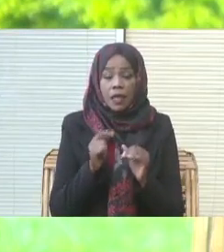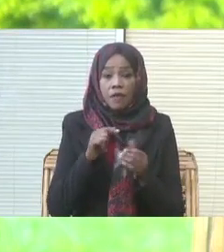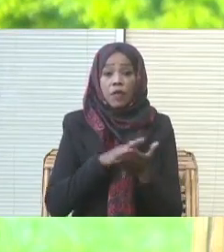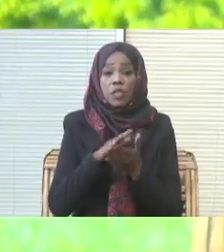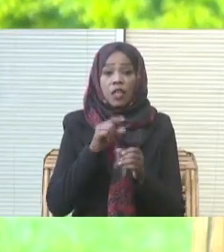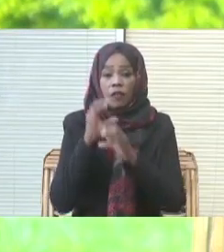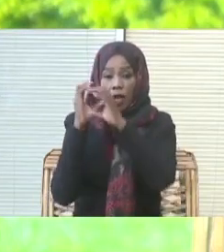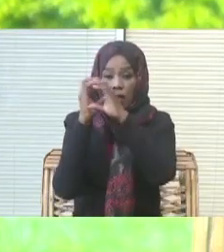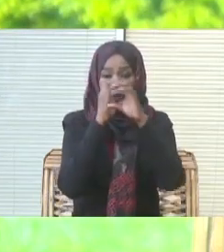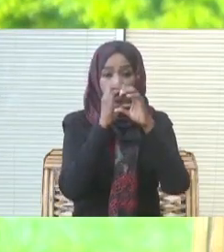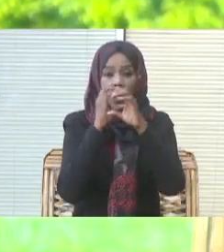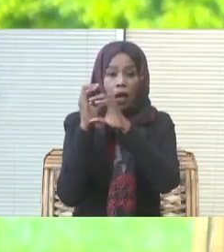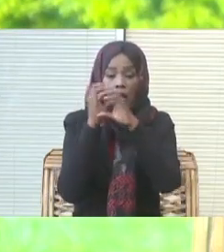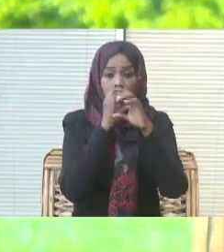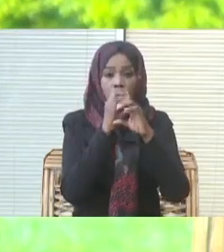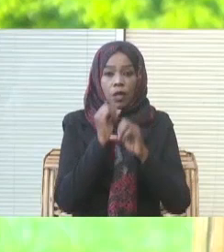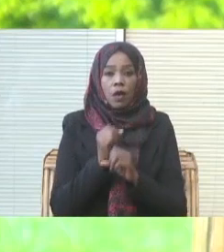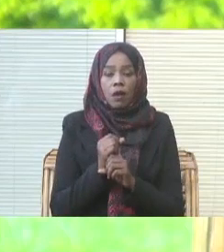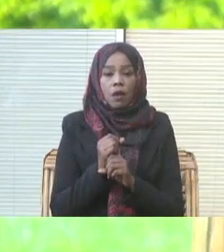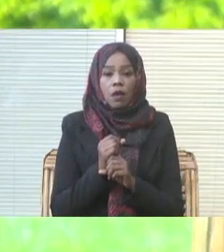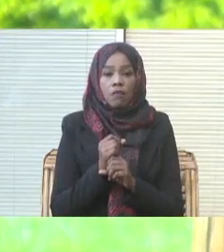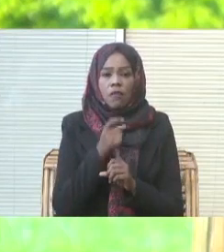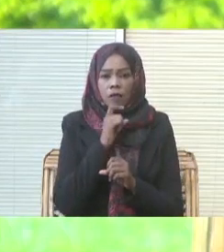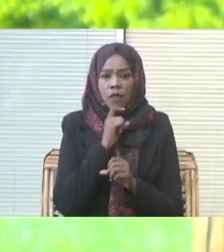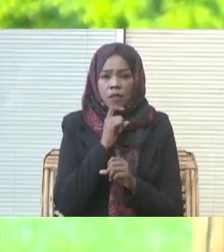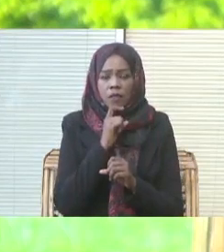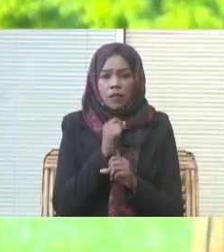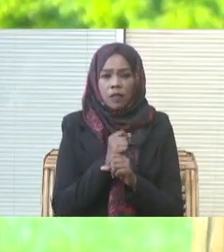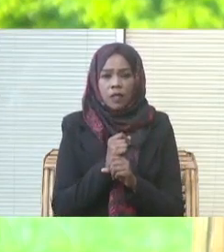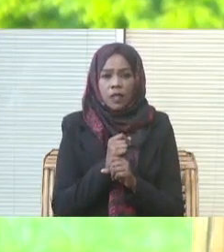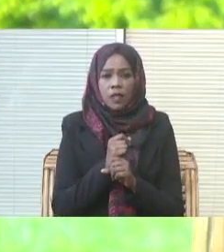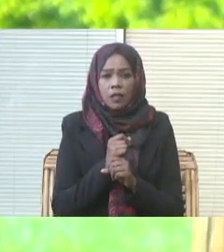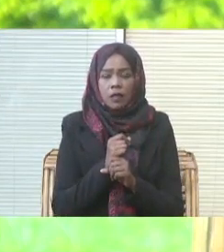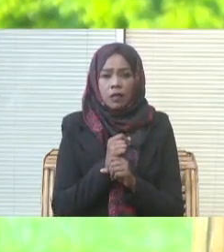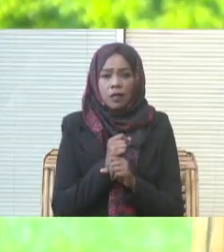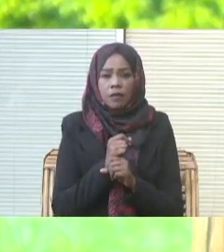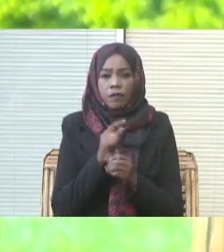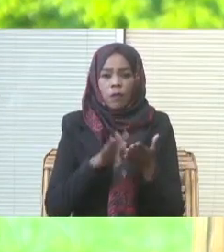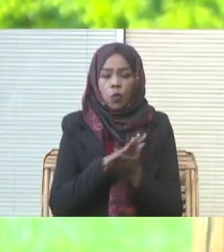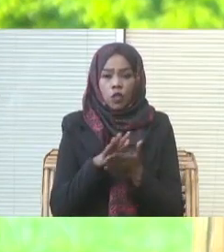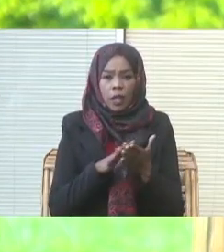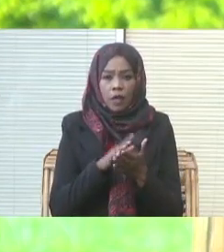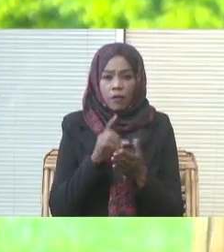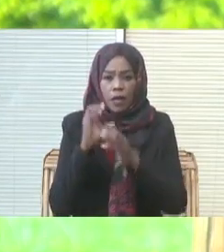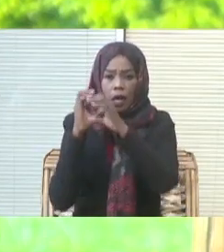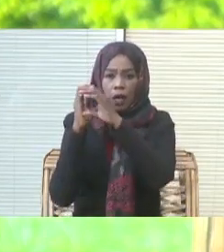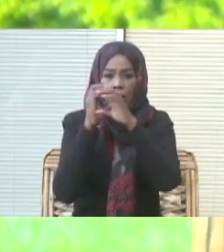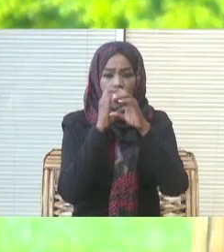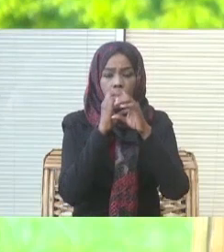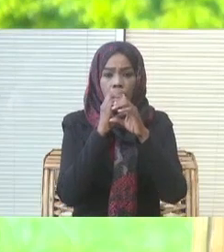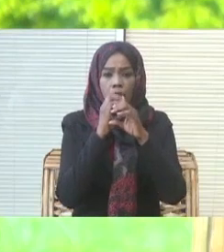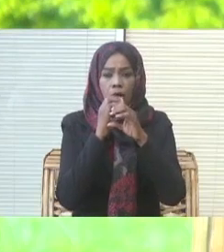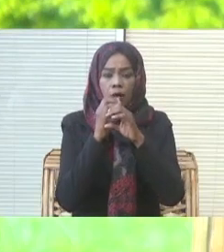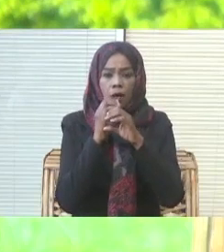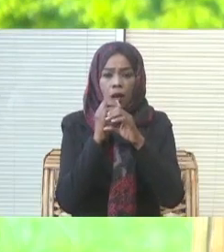مشكلة في الكاميرا، يعني فيها هناي فيها يعني ال اسمه شنو